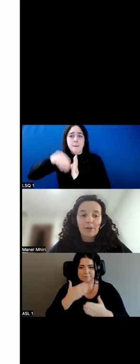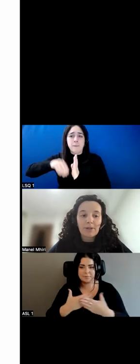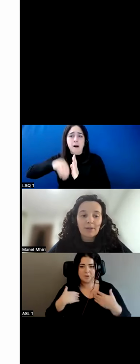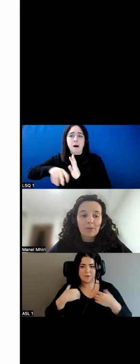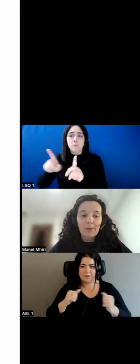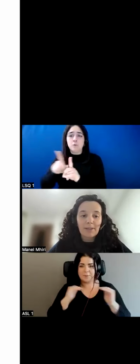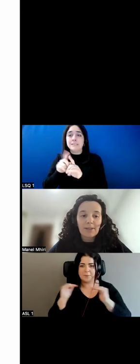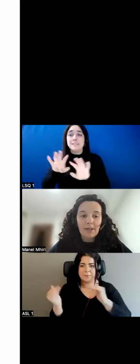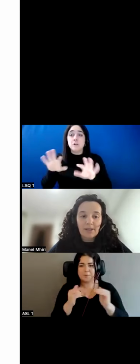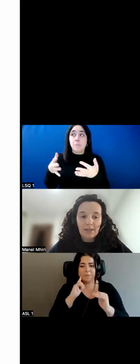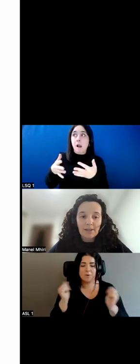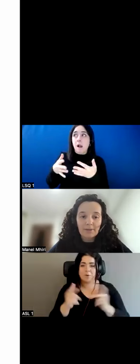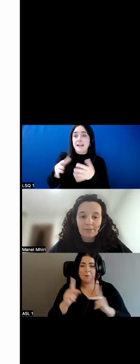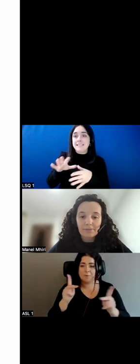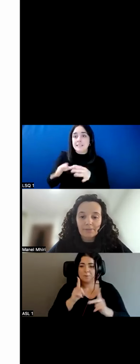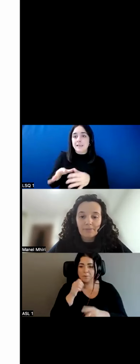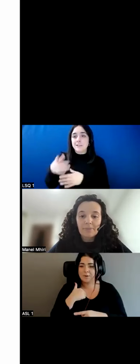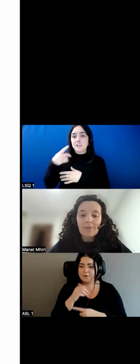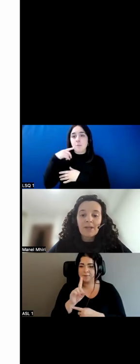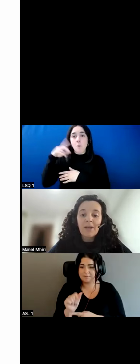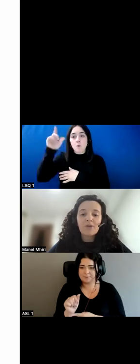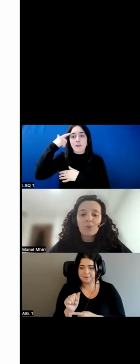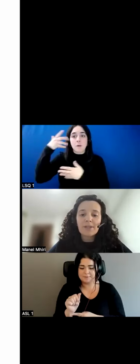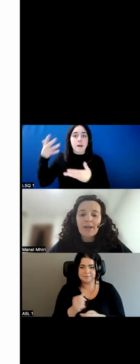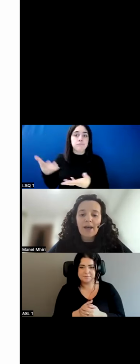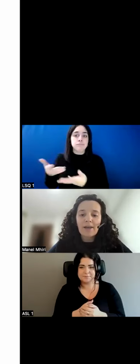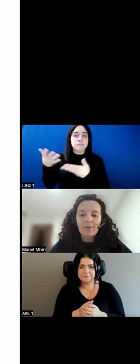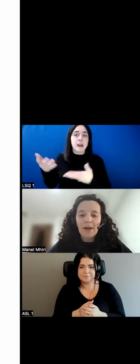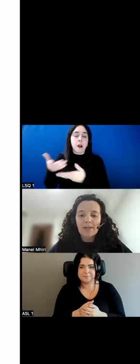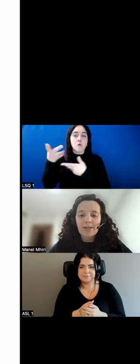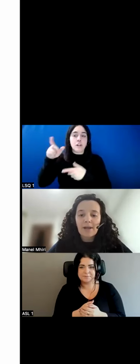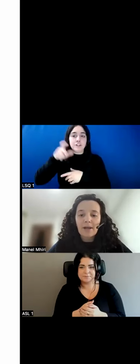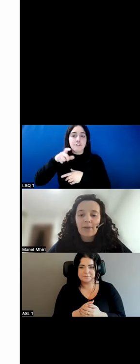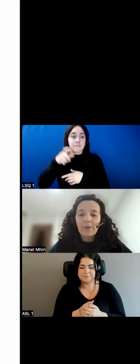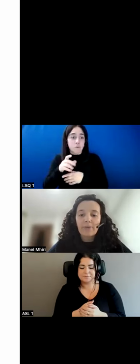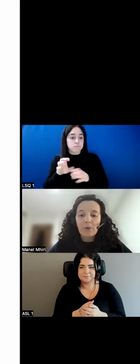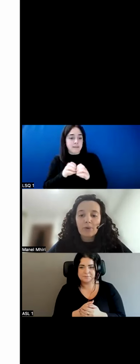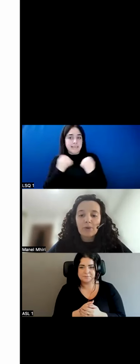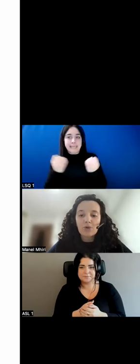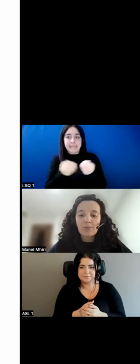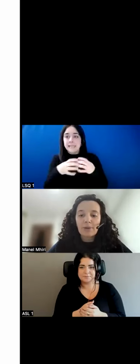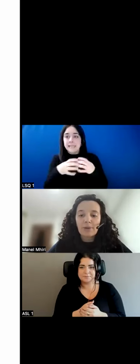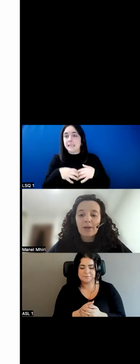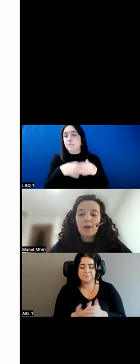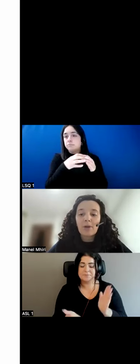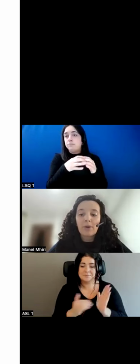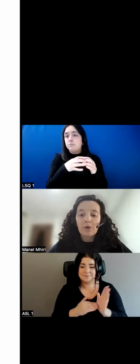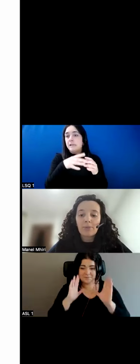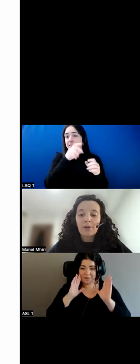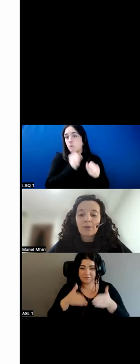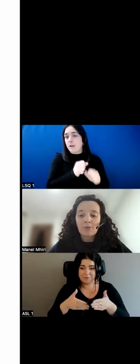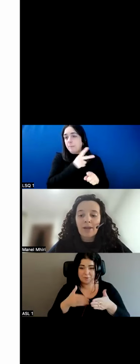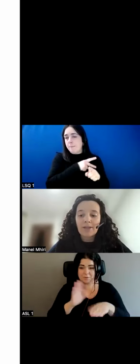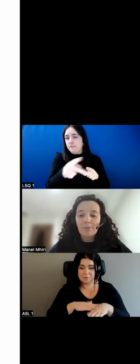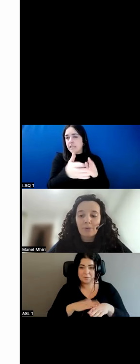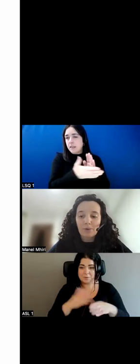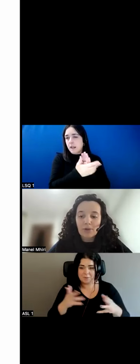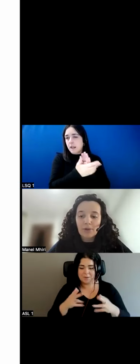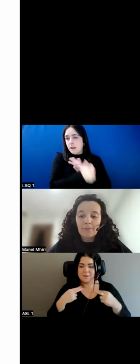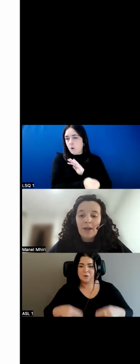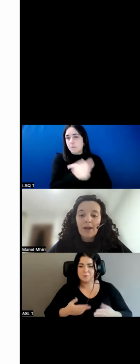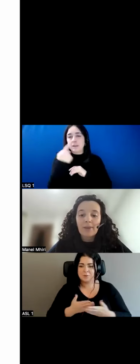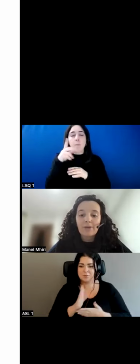les gouvernements à mettre en place une équité en matière de soins de santé pour les personnes ayant des déficiences intellectuelles. Ça a été